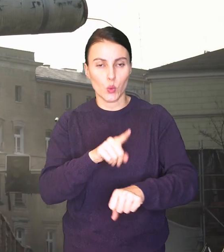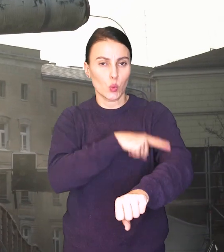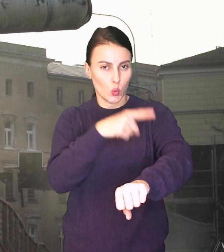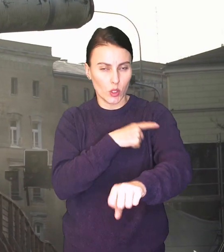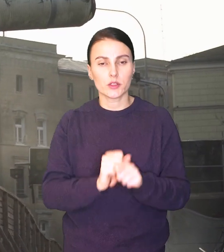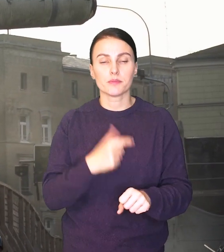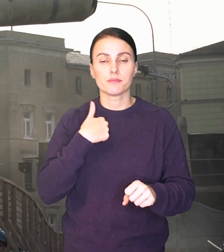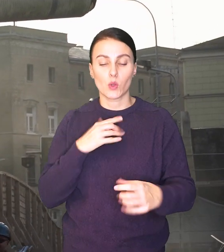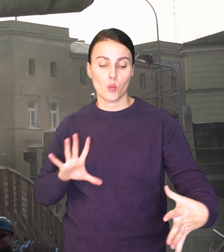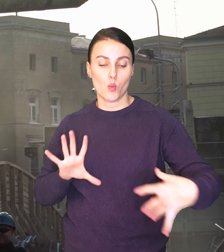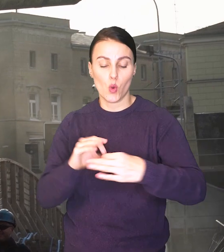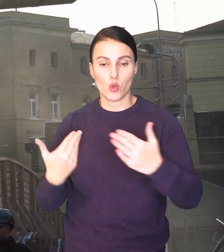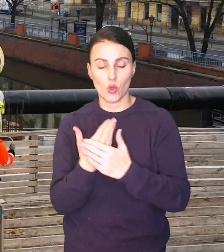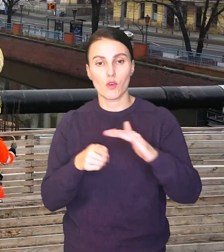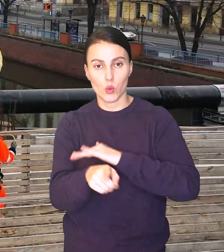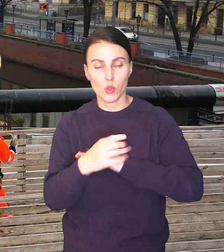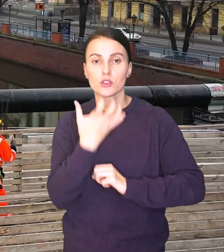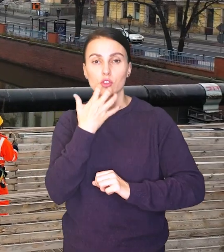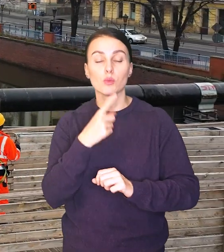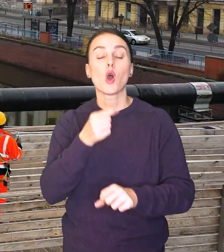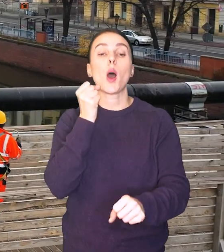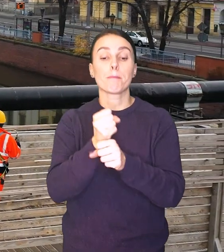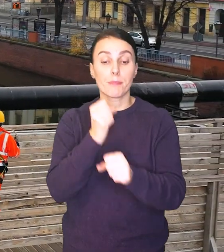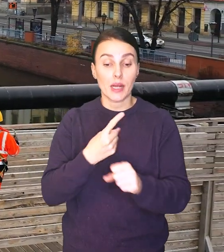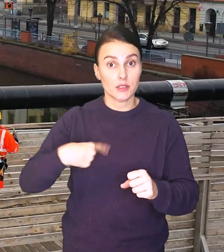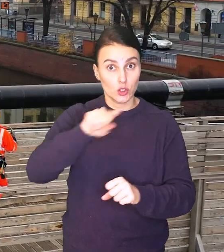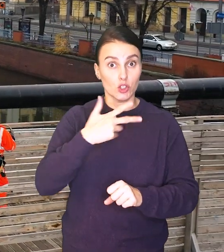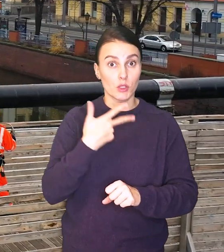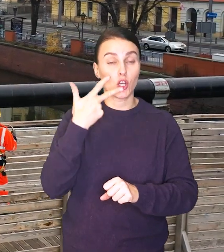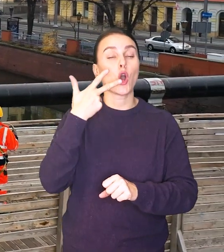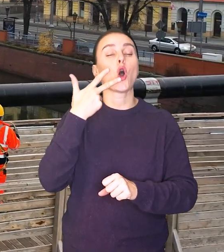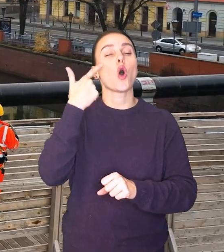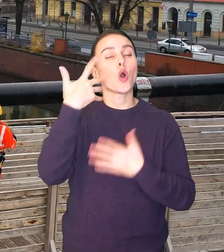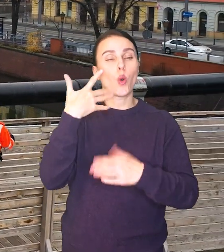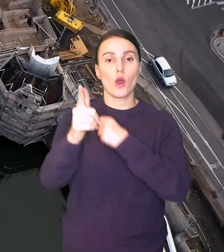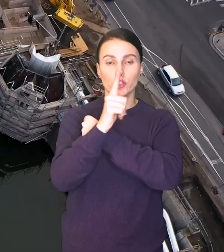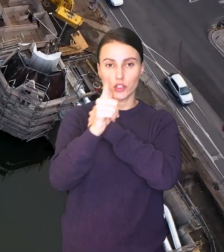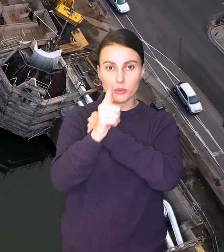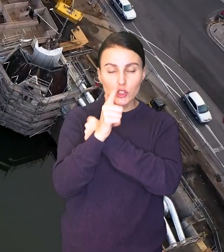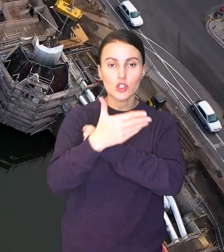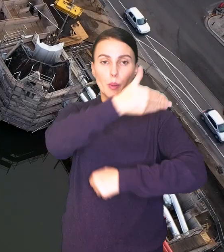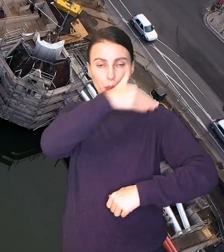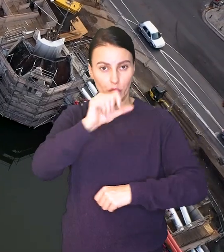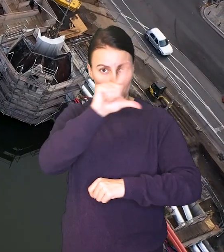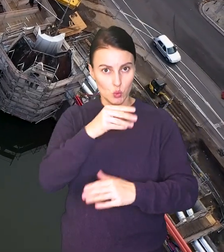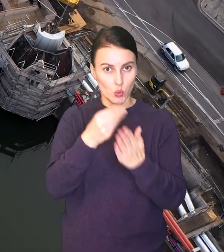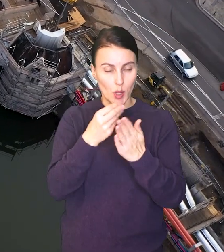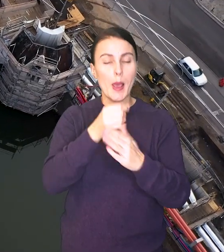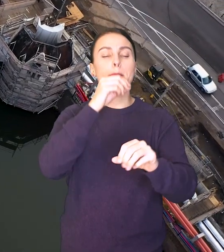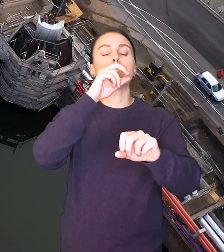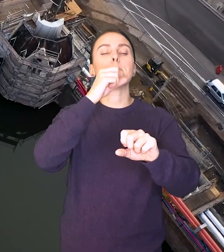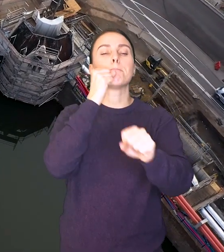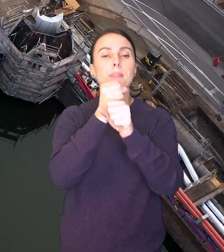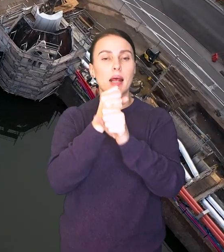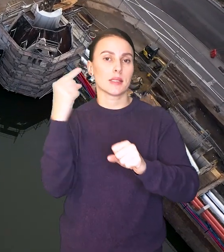którymi poprowadzono nowe rury ciepłownicze. Koszt przebudowy 3 mostów pomorskich wyniesie około 70 milionów złotych.